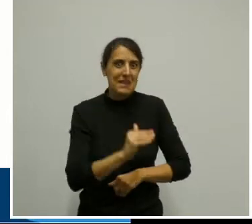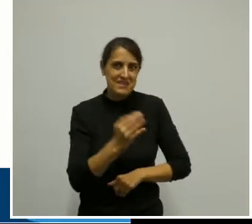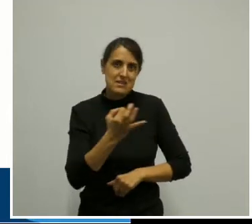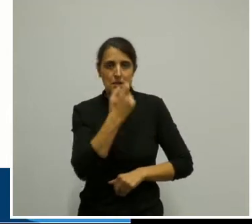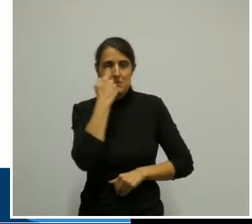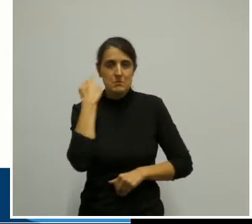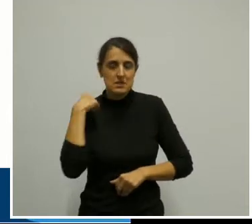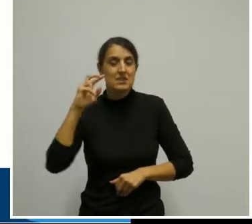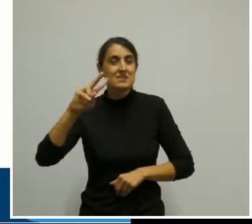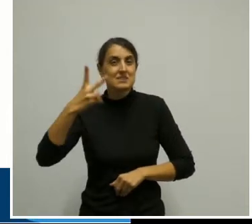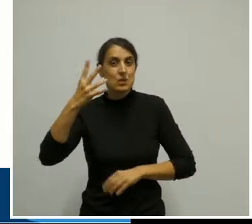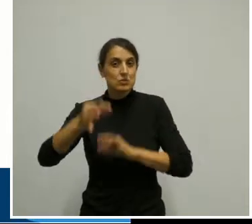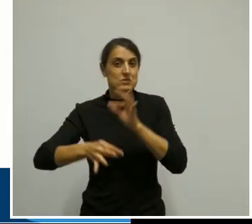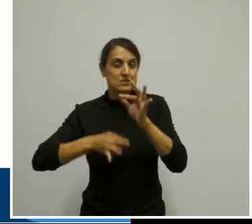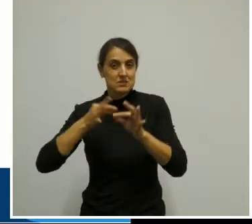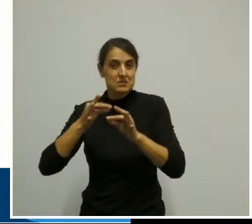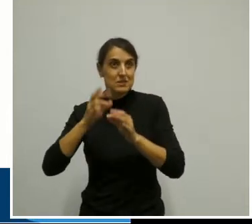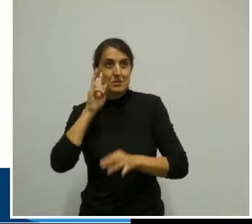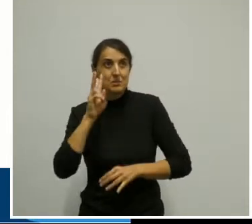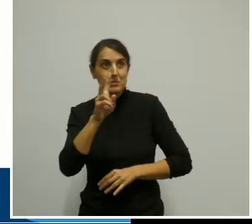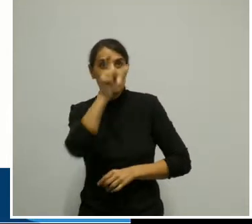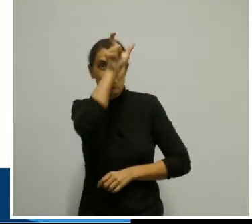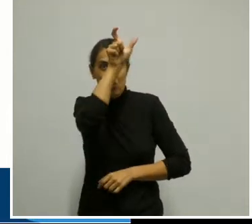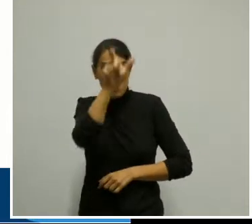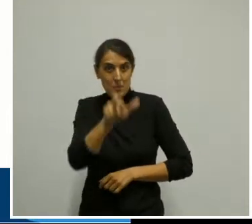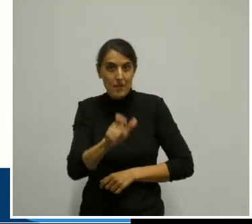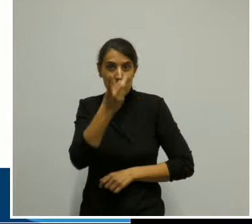segon cicle, veieu, la primera columna és